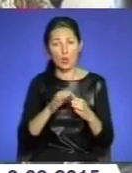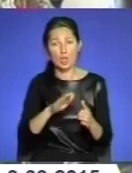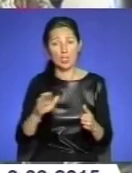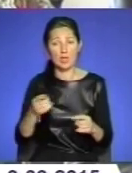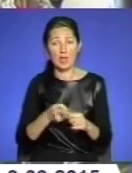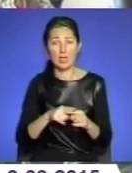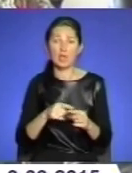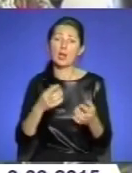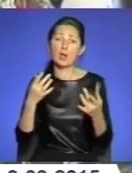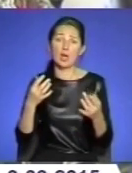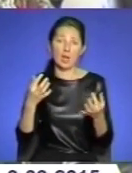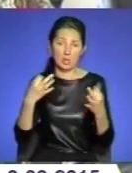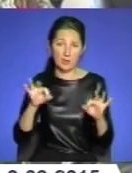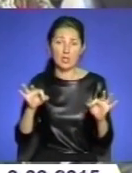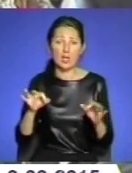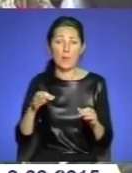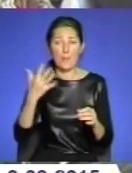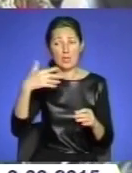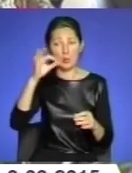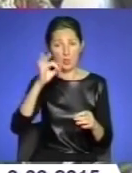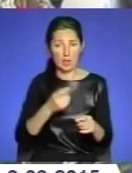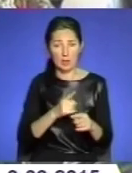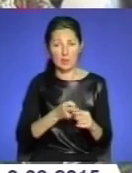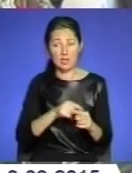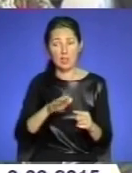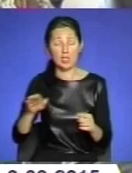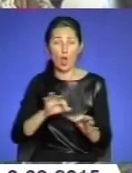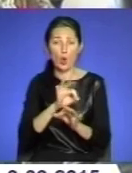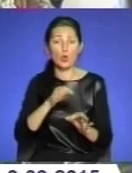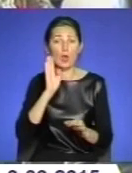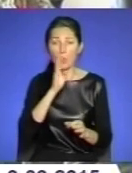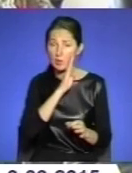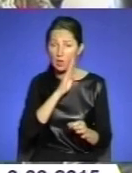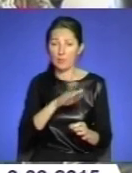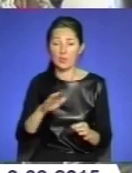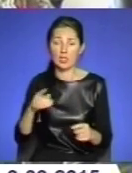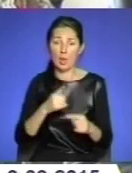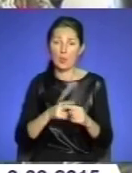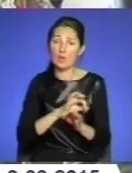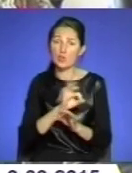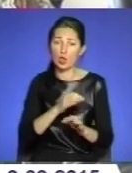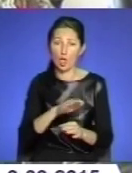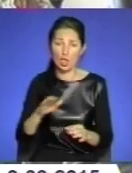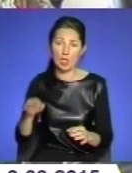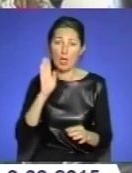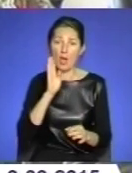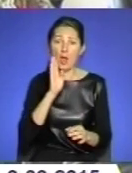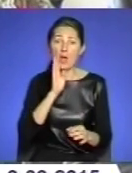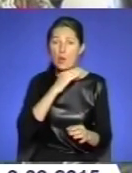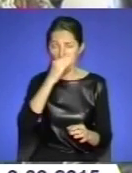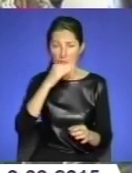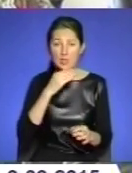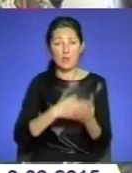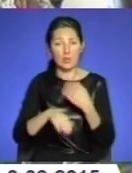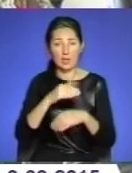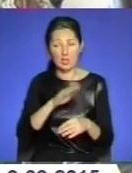на 50%. Це діти, які одиноких матерів, діти напівсироти, діти батьків-інвалідів, діти працівників